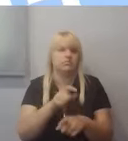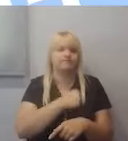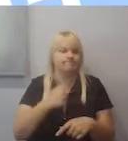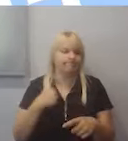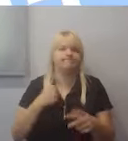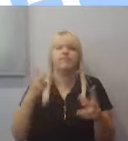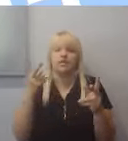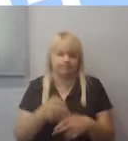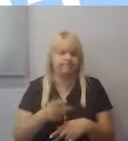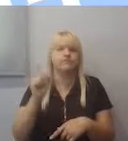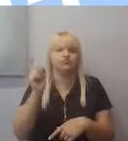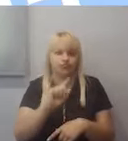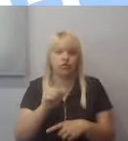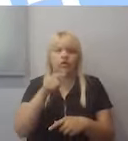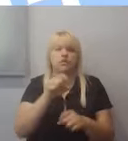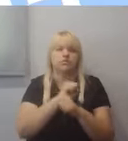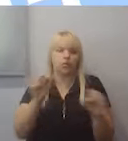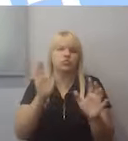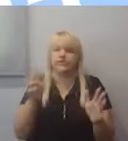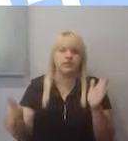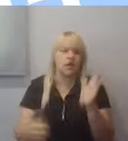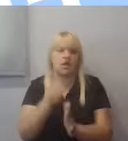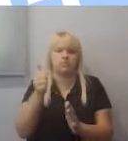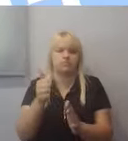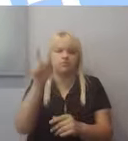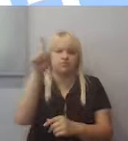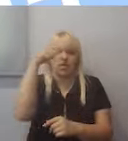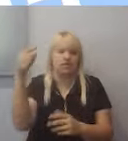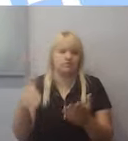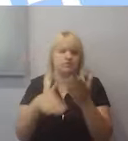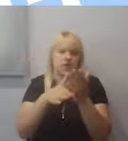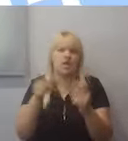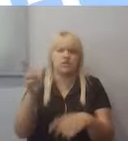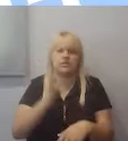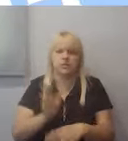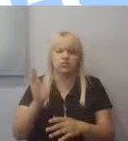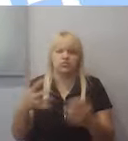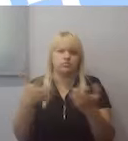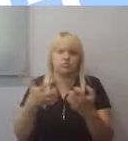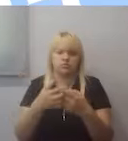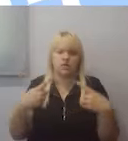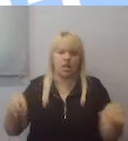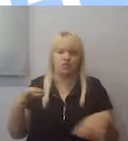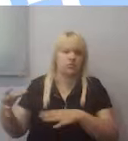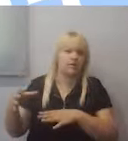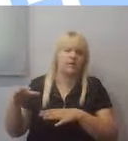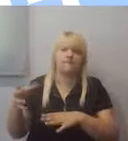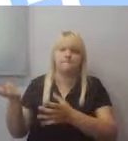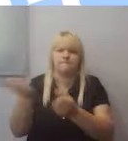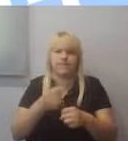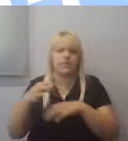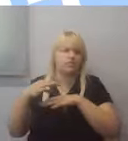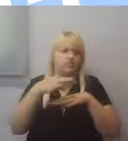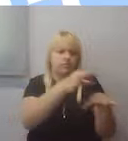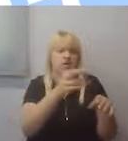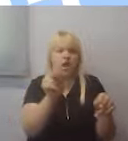tiks nodrošināts vislabākais kas var būt tātad cietušais tiks izvests no kaujas lauka un nogādāts drošā vietā ārstēšanai un tā